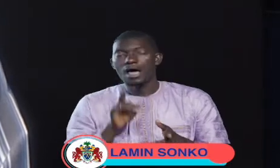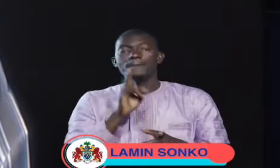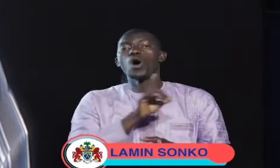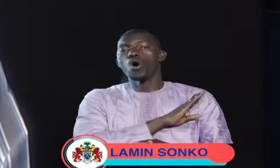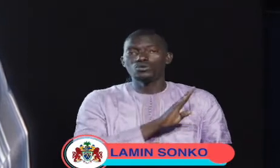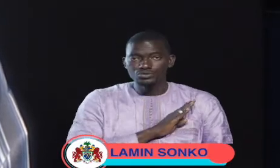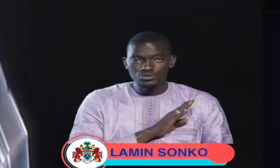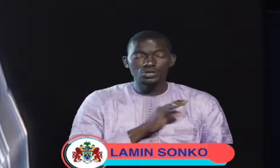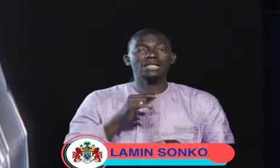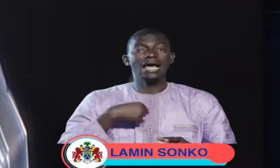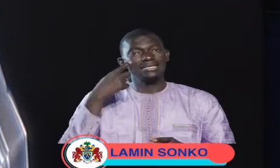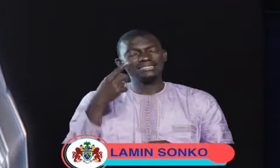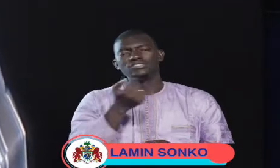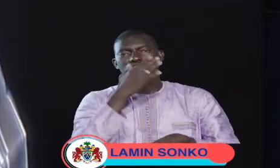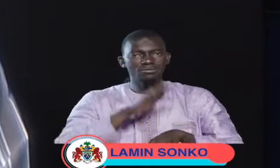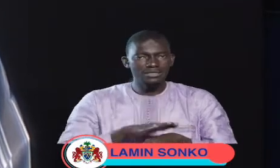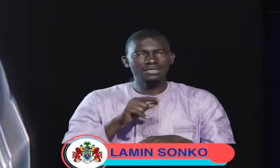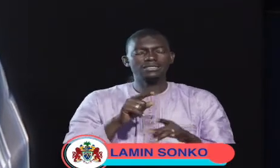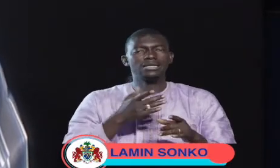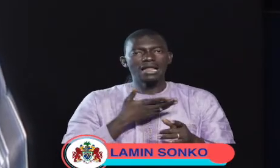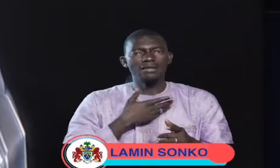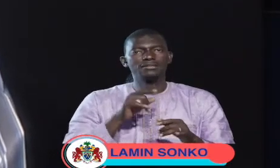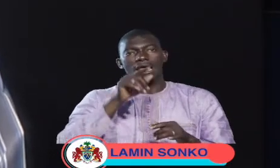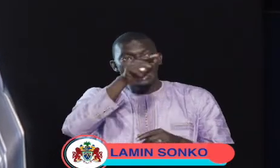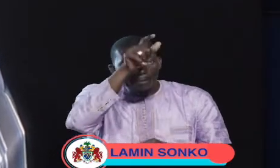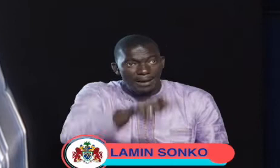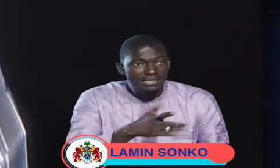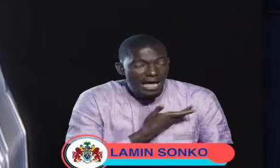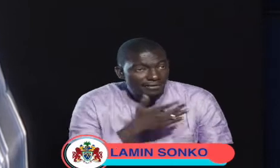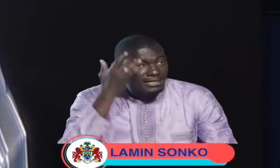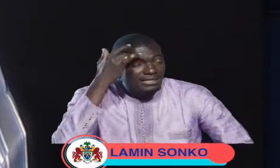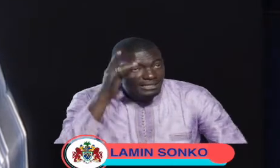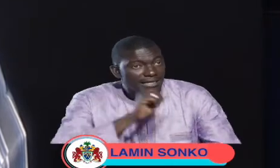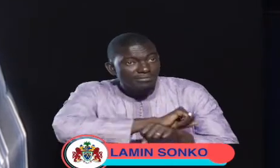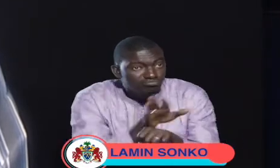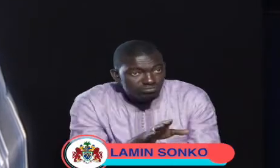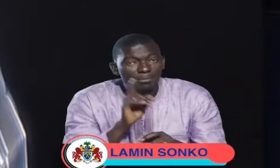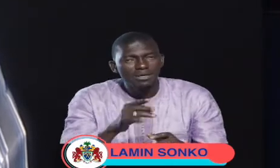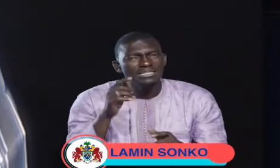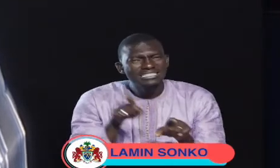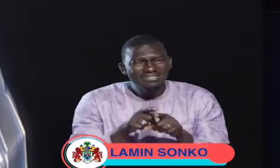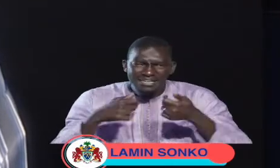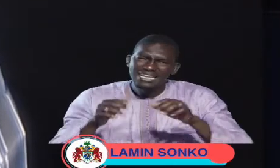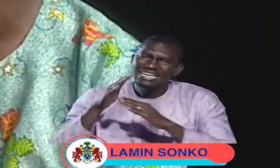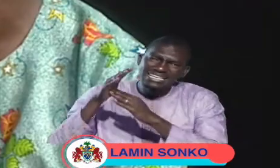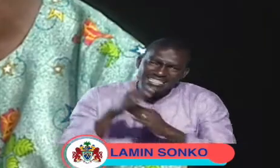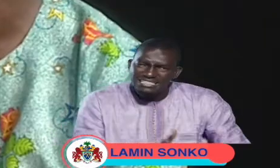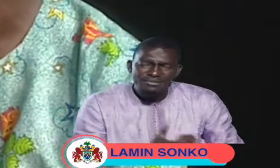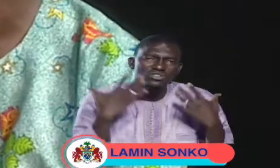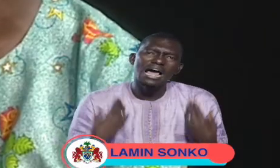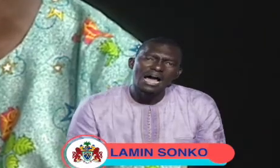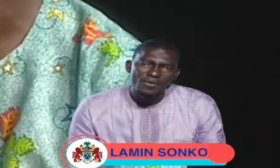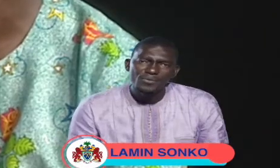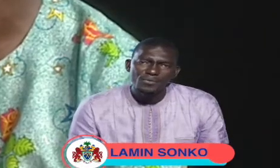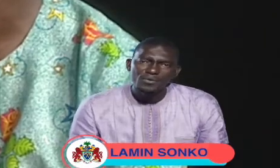fanan nga jele wado fanan talol ka funte ka fo karile mo le aso to wala karile yo bari jin ko discrimination sa bondino nyaati ni